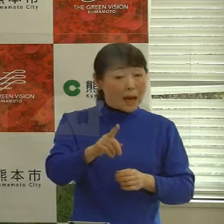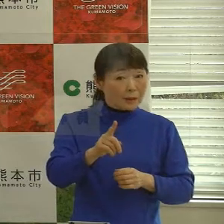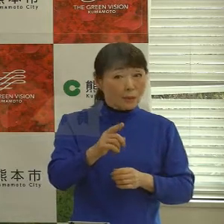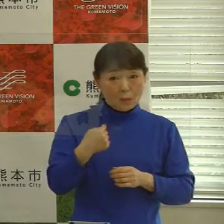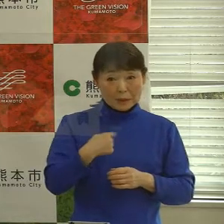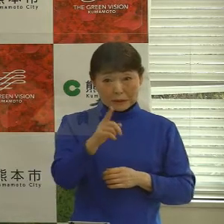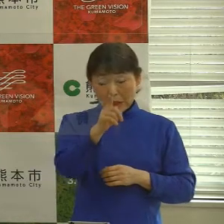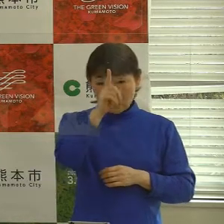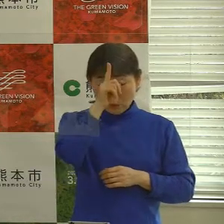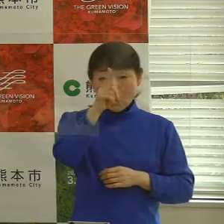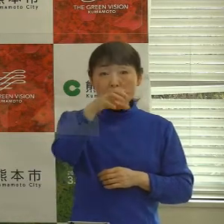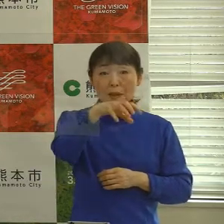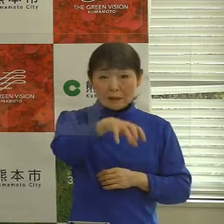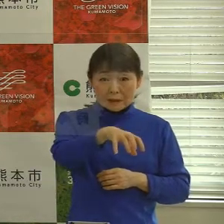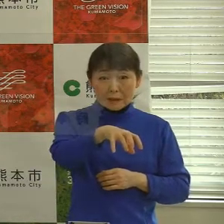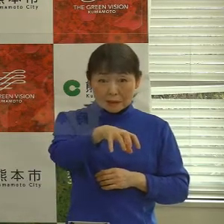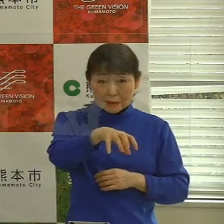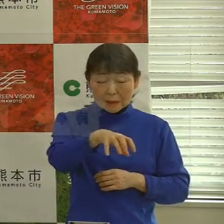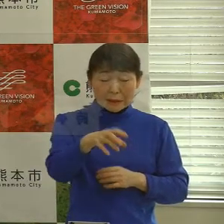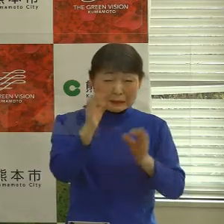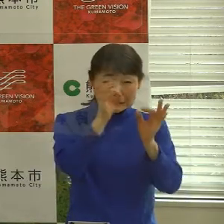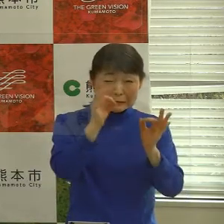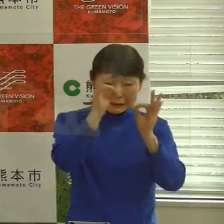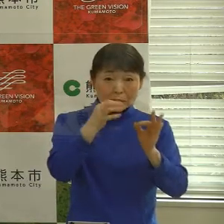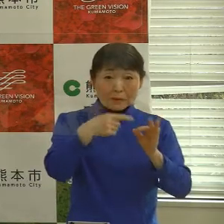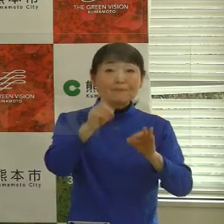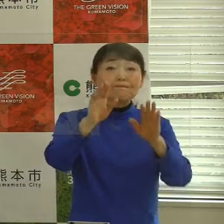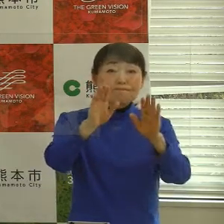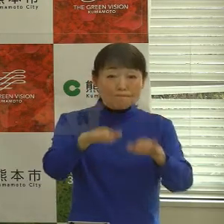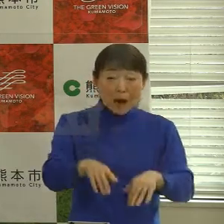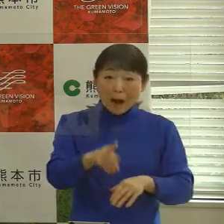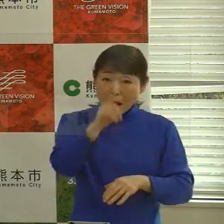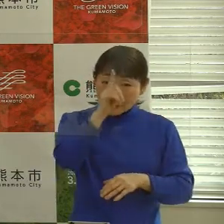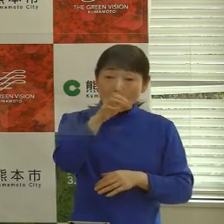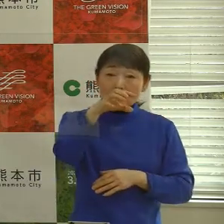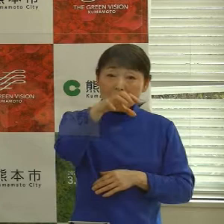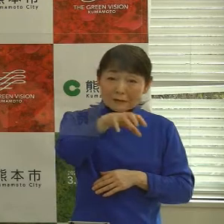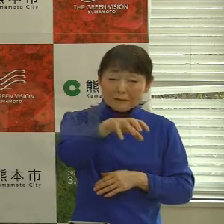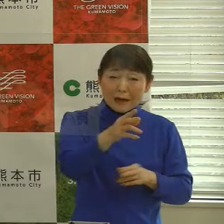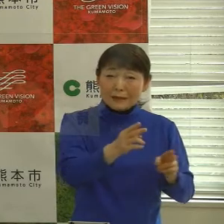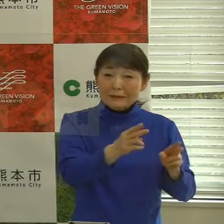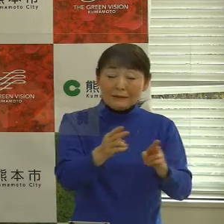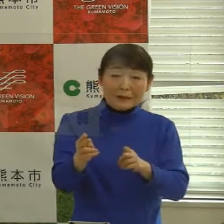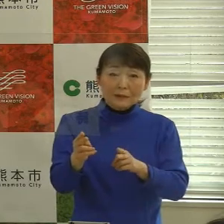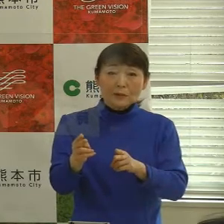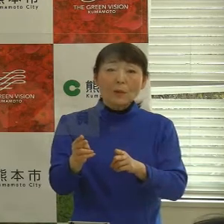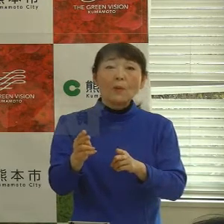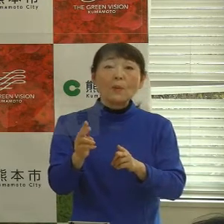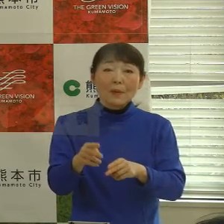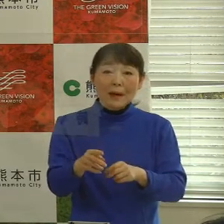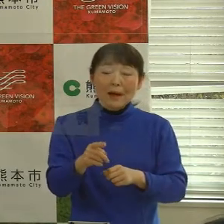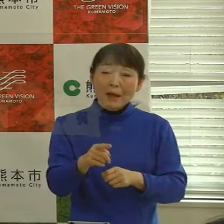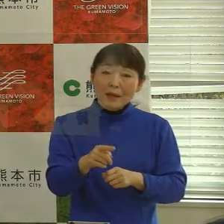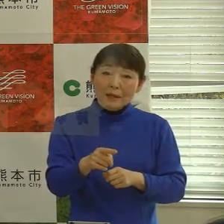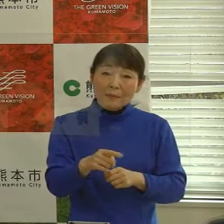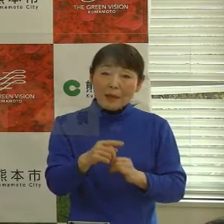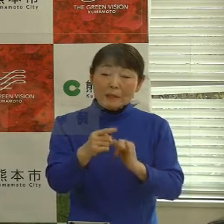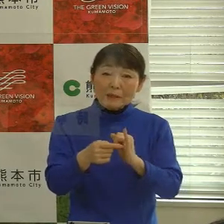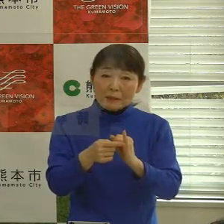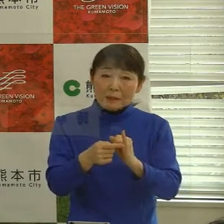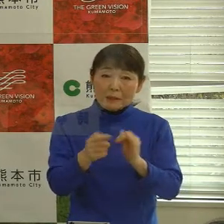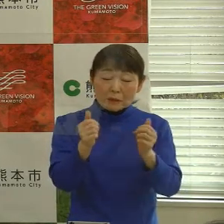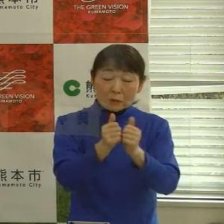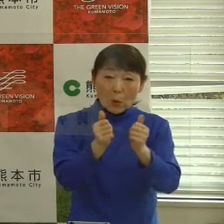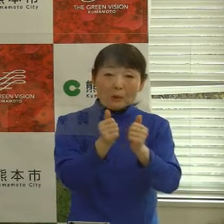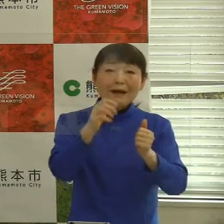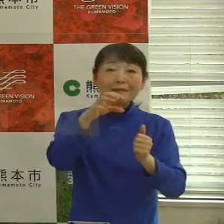は視察をしてきたんですけれども、ドイツでやっぱり制度化されている妊娠カット相談所というものがですね、